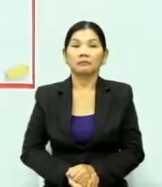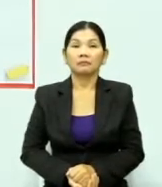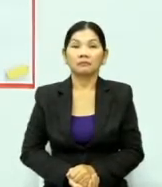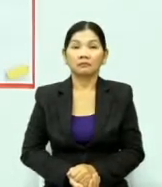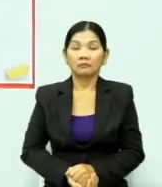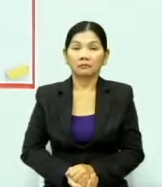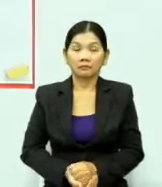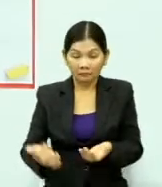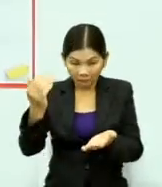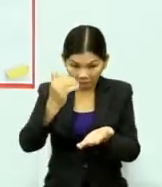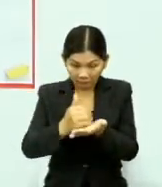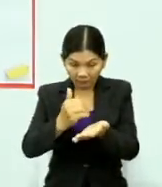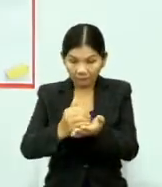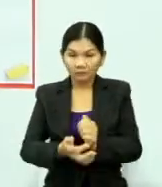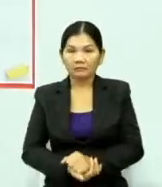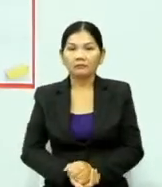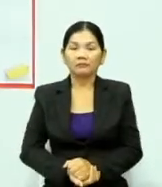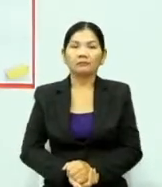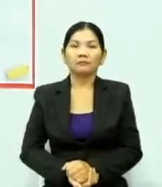Một đoàn tiệt con.